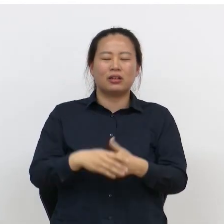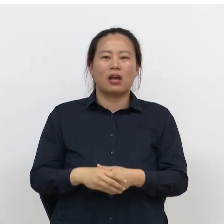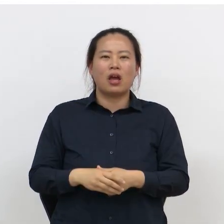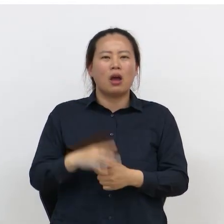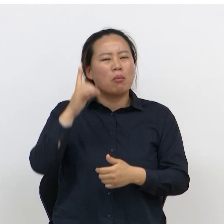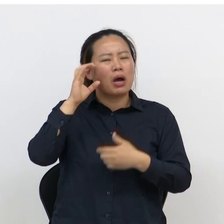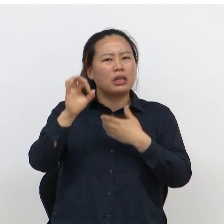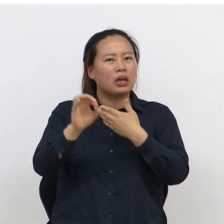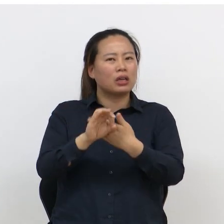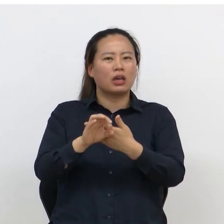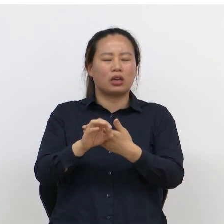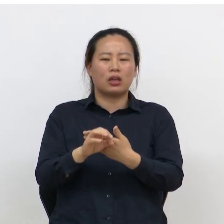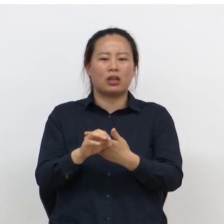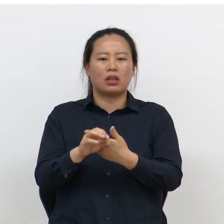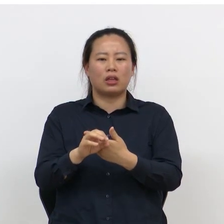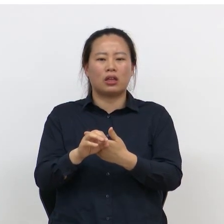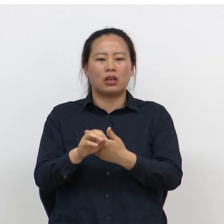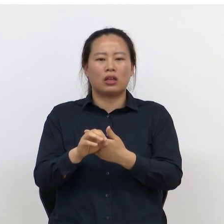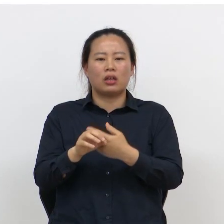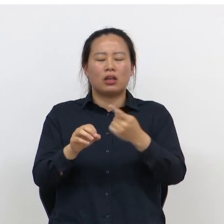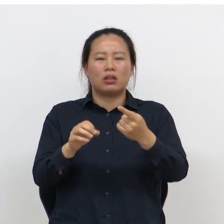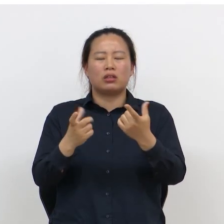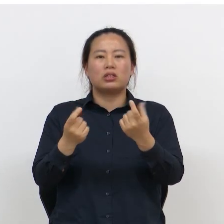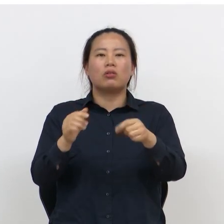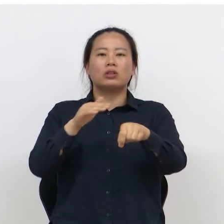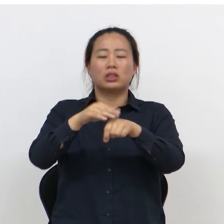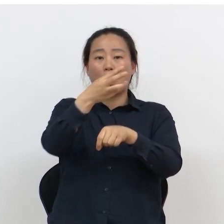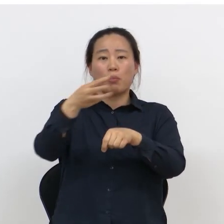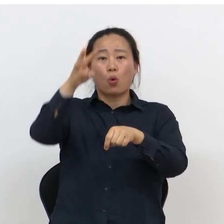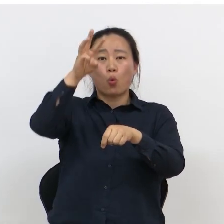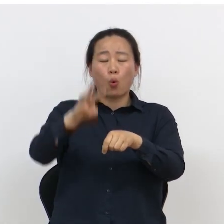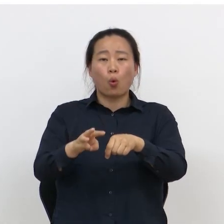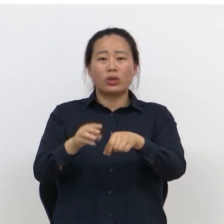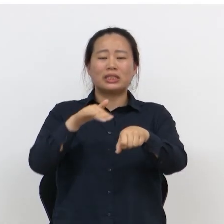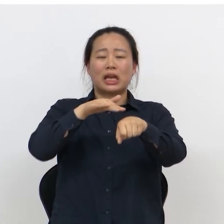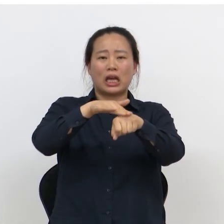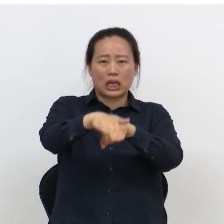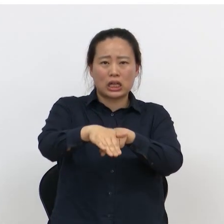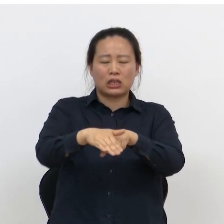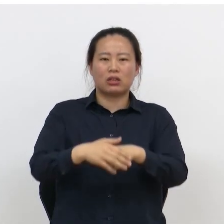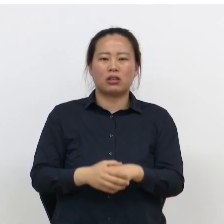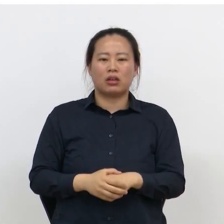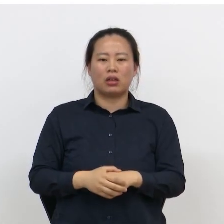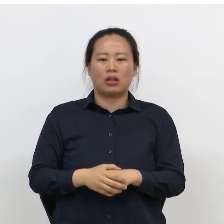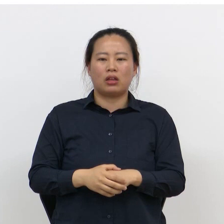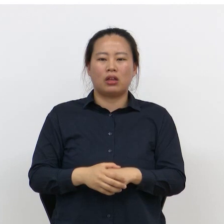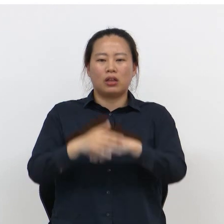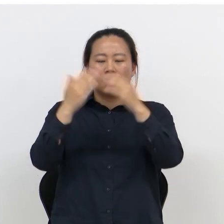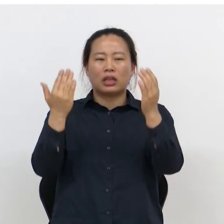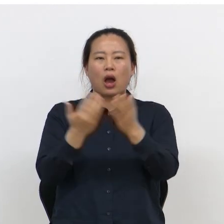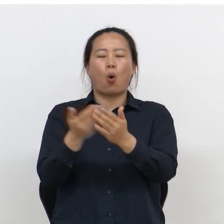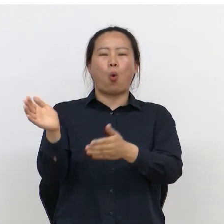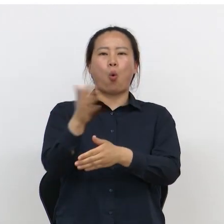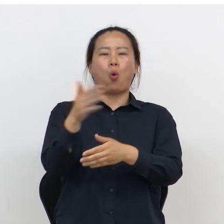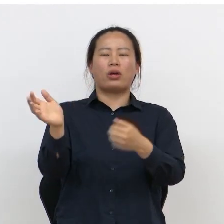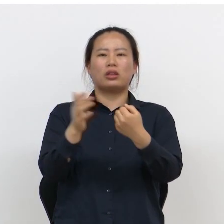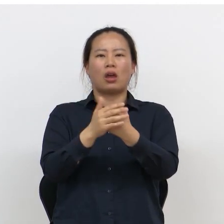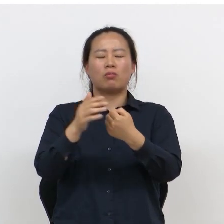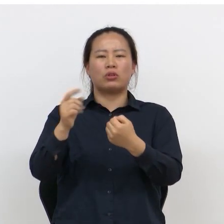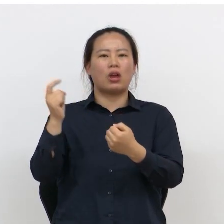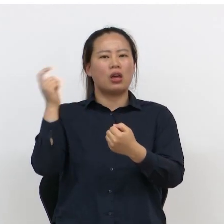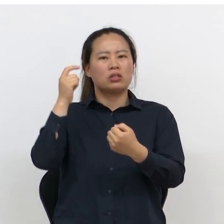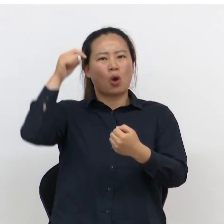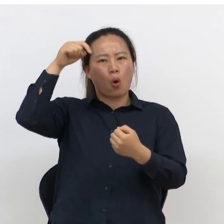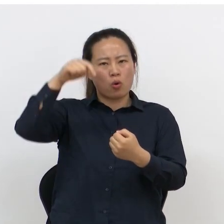만약 여기가 뚝 떨어진 이런 청력은 어떤 식일까요? 그렇죠. 이 부분도 없는 겁니다. 그러니까 저음을 해당하는